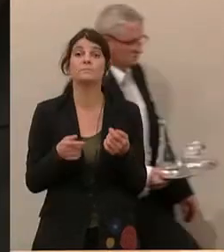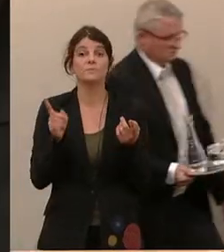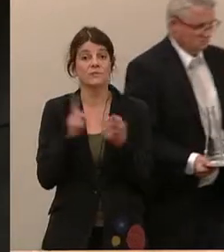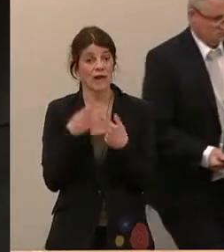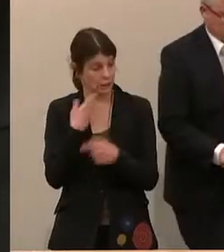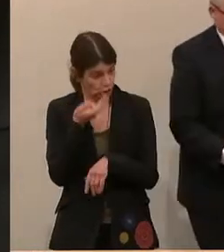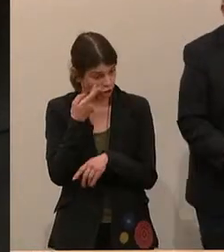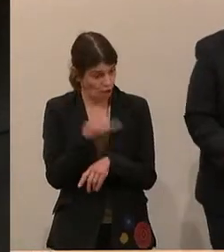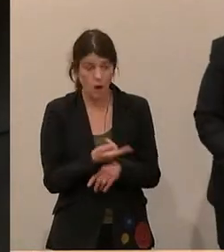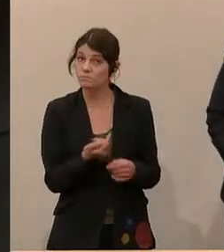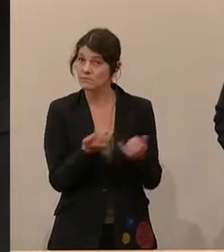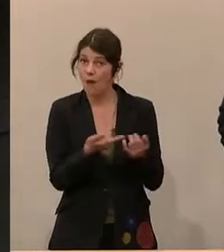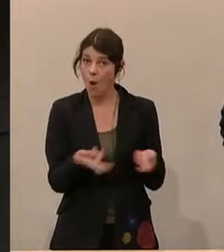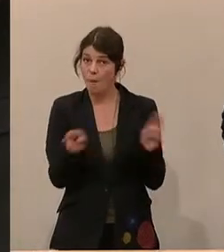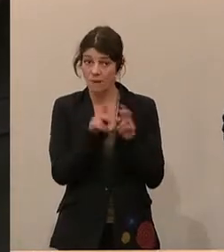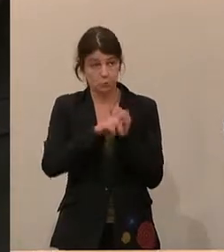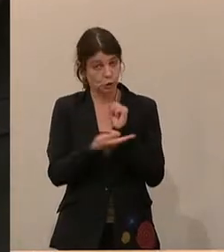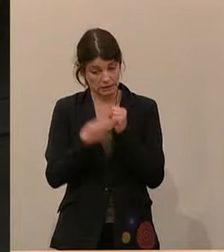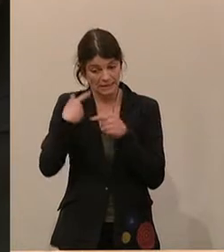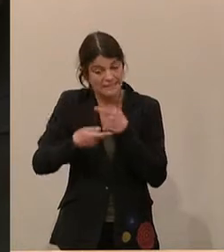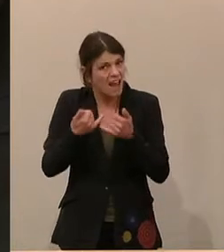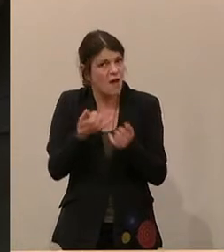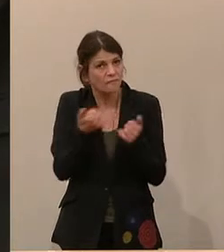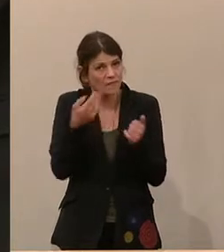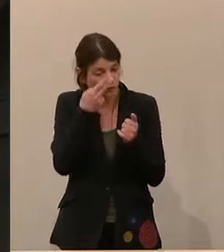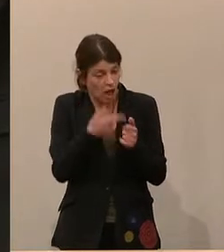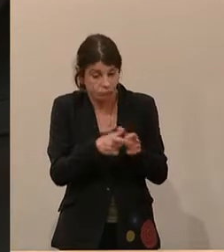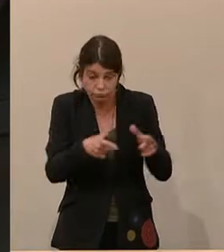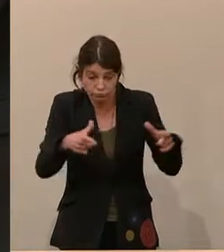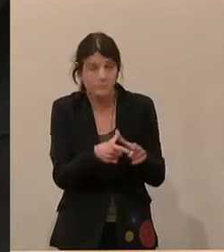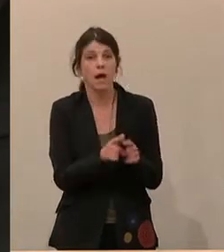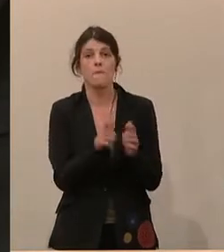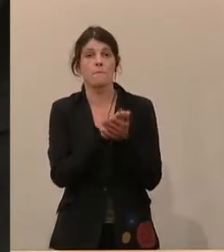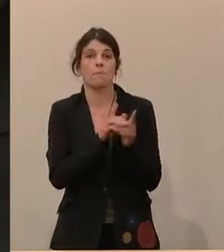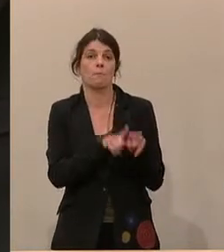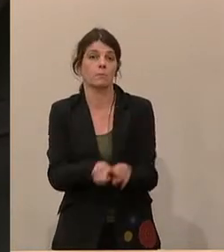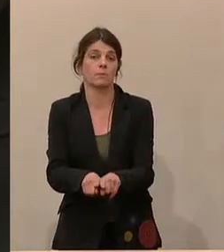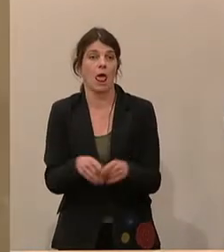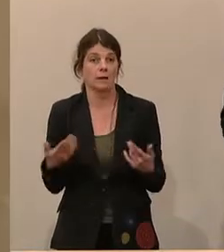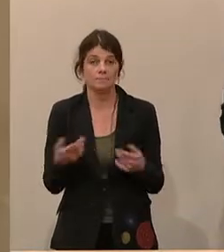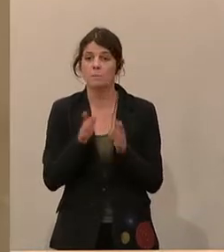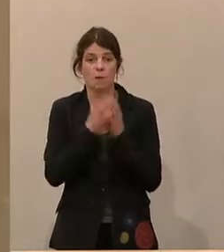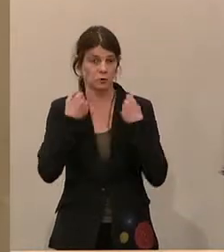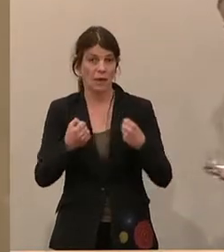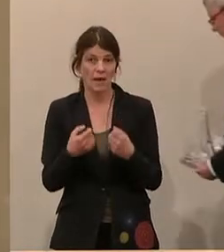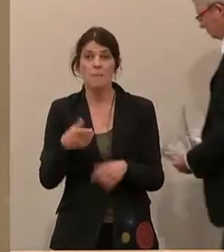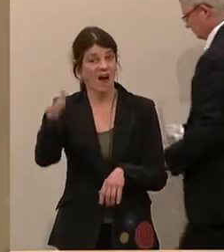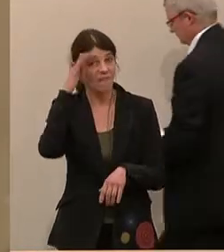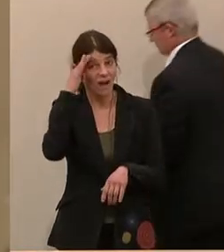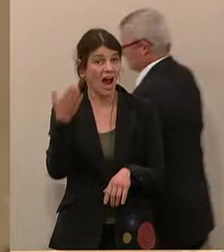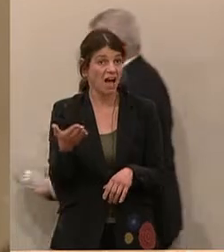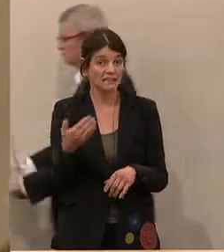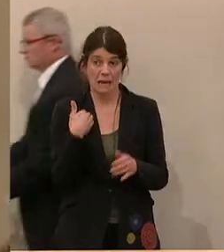Wenn man sich anschaut, wie sich das Umweltbudget in den nächsten Jahren entwickelt, es stagniert, es bleibt stabil, auch wenn man weiß, dass es deutlichen